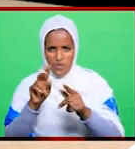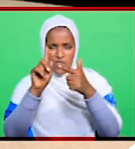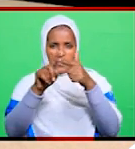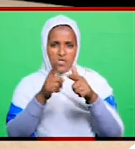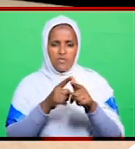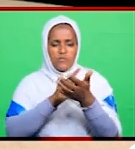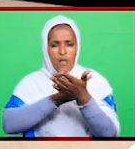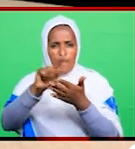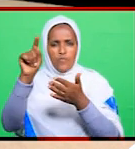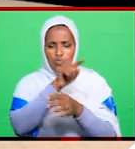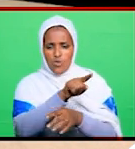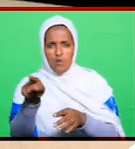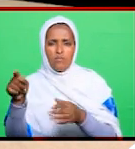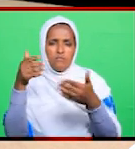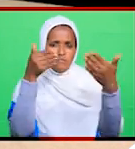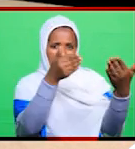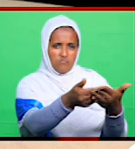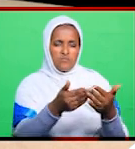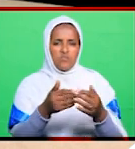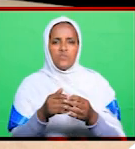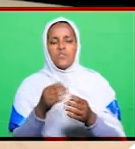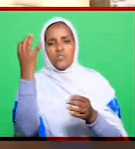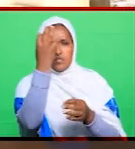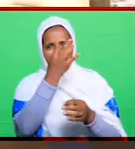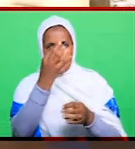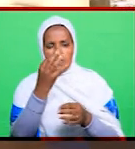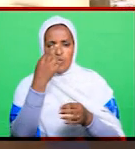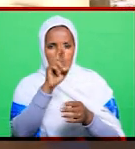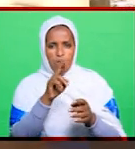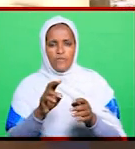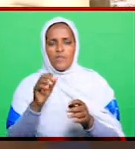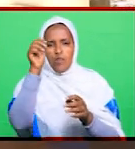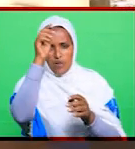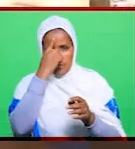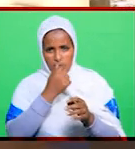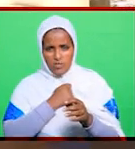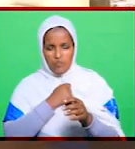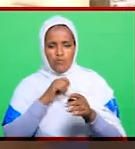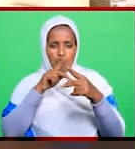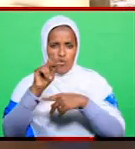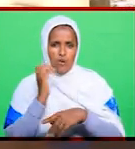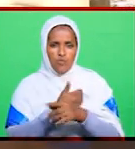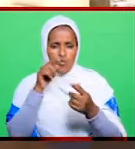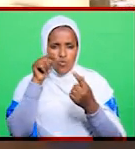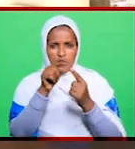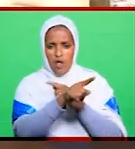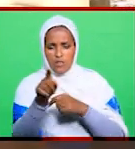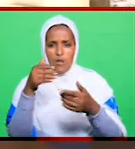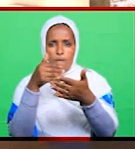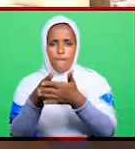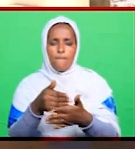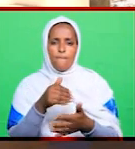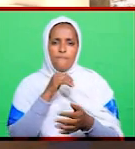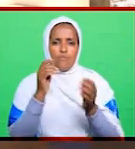ይህን በተመለከተ እንግዲህ በየሳምንቱ ወደ እናንተ የምናደርሰውን አውደ ስብከት እንዲሁም ደግሞ ዕቅበተ እምነት የተሰኘው መሰናዷችንን ወደ